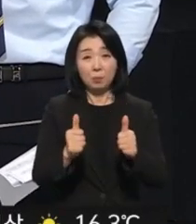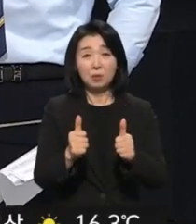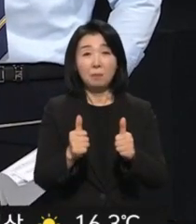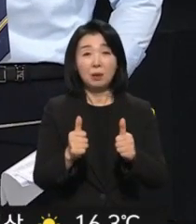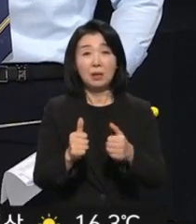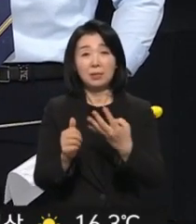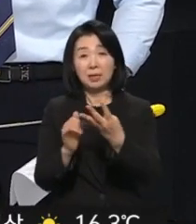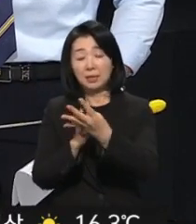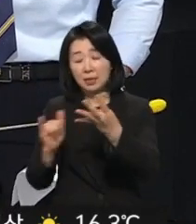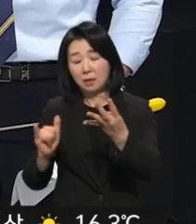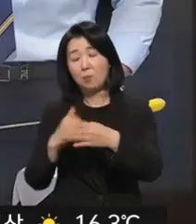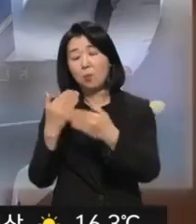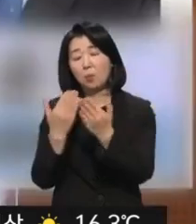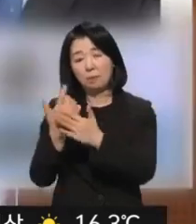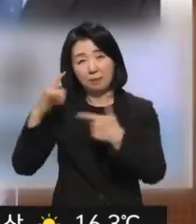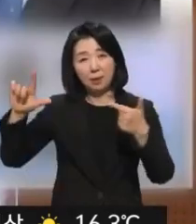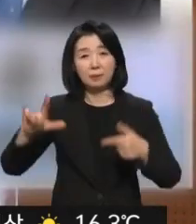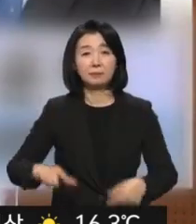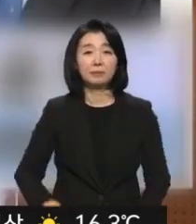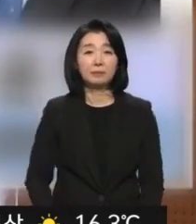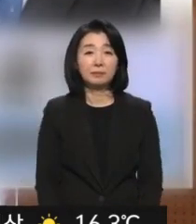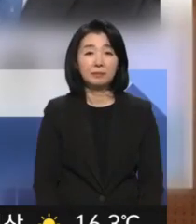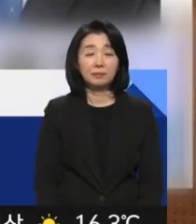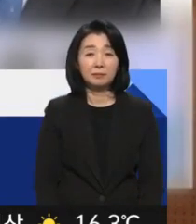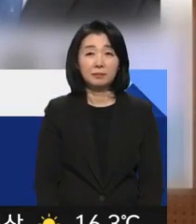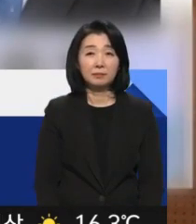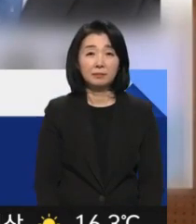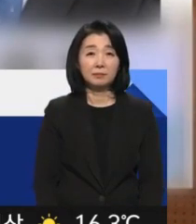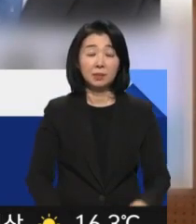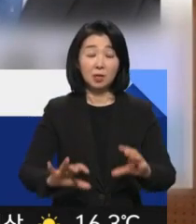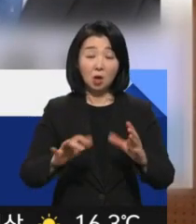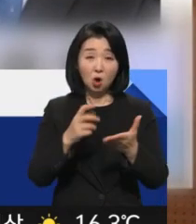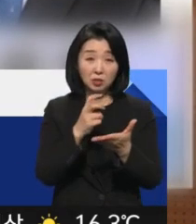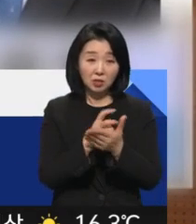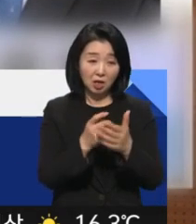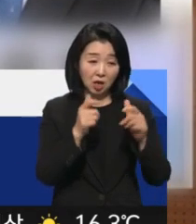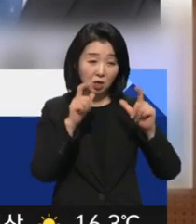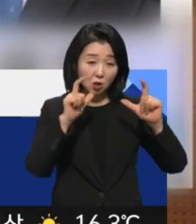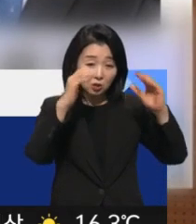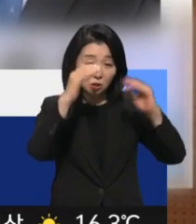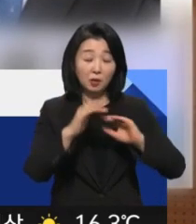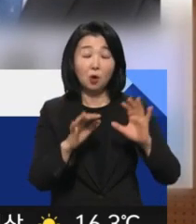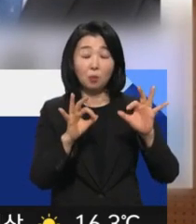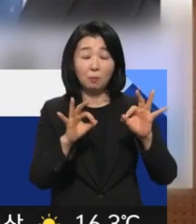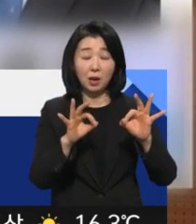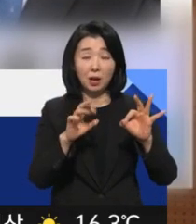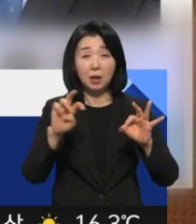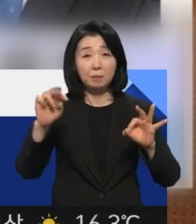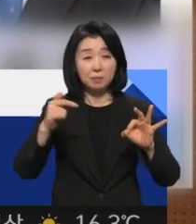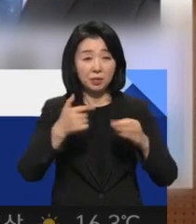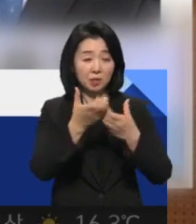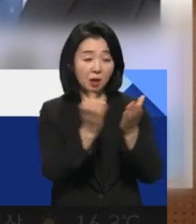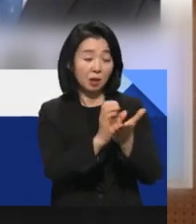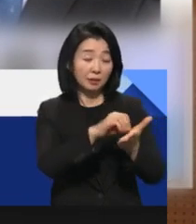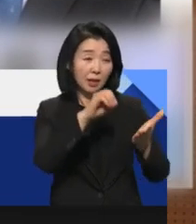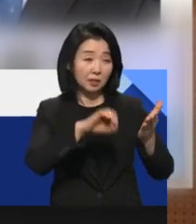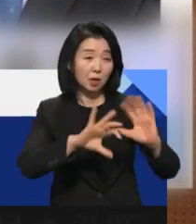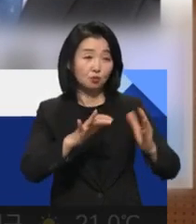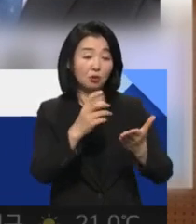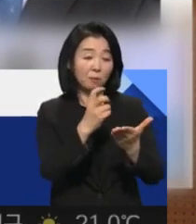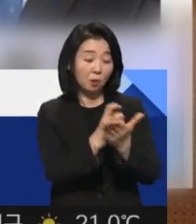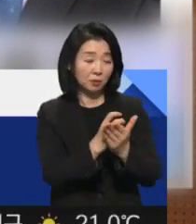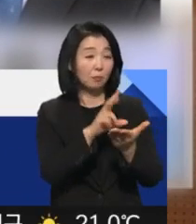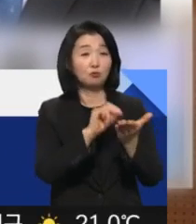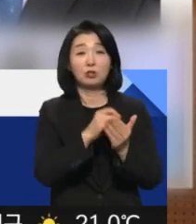찍은 겁니다. 또 헌재 결정문 내용을 보면 민영배 의원의 탈당 국회법상 아무 문제가 없다라는 내용 들어가